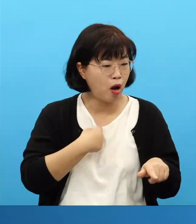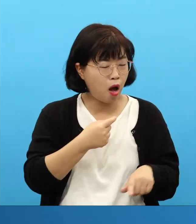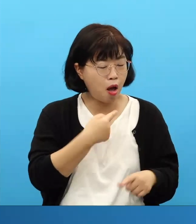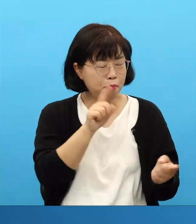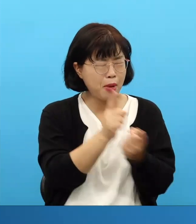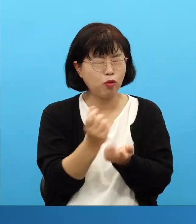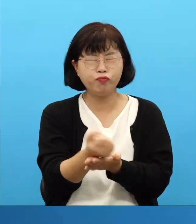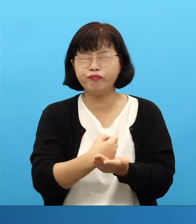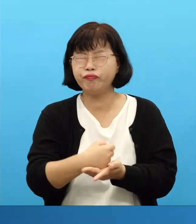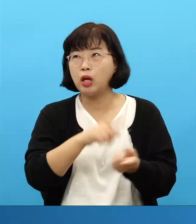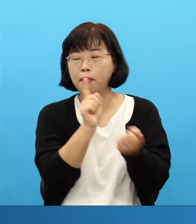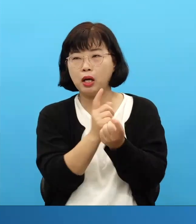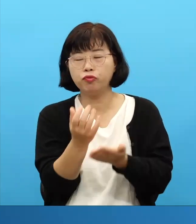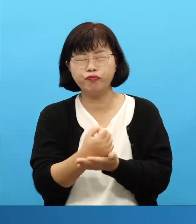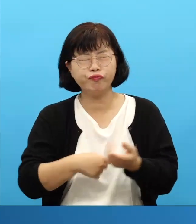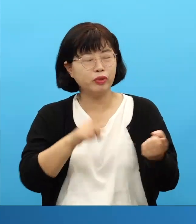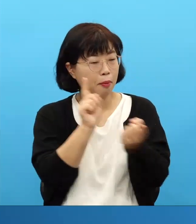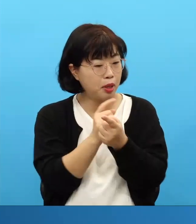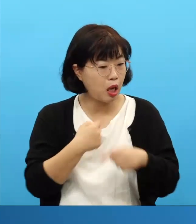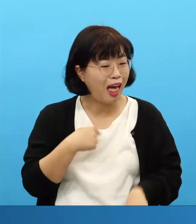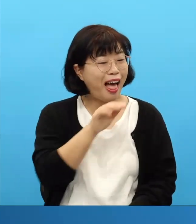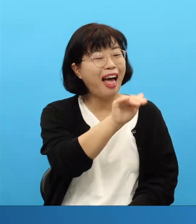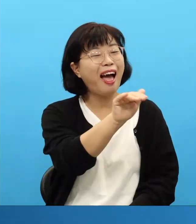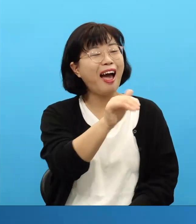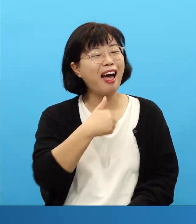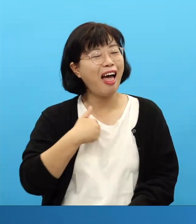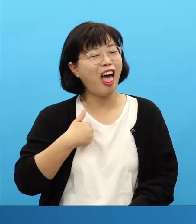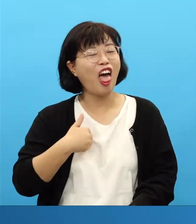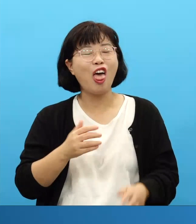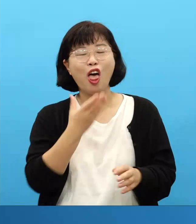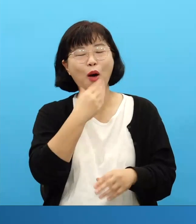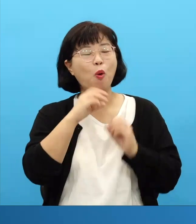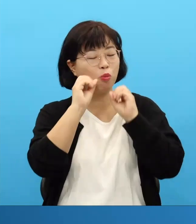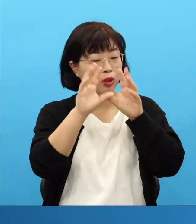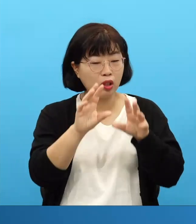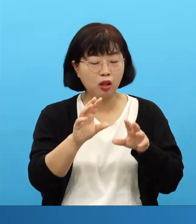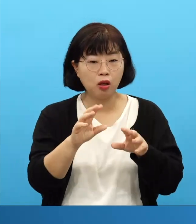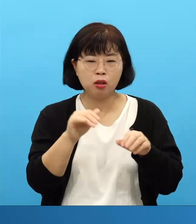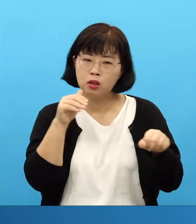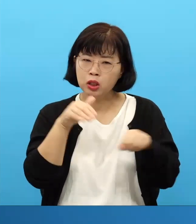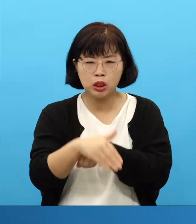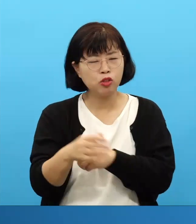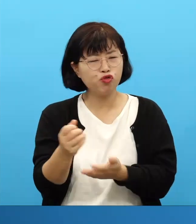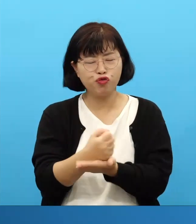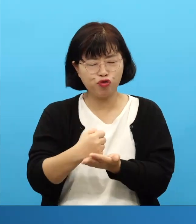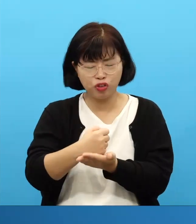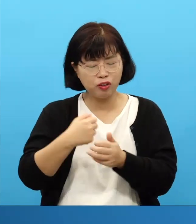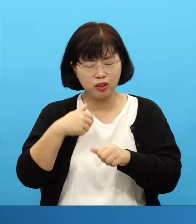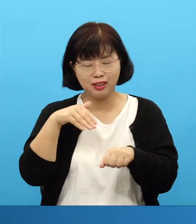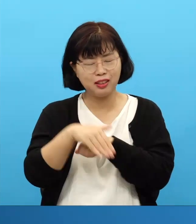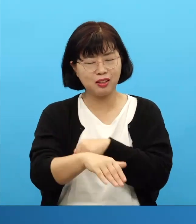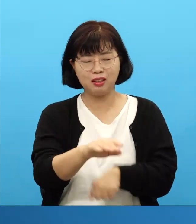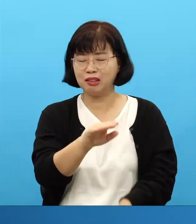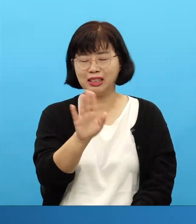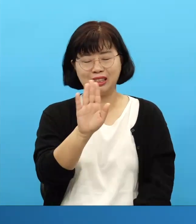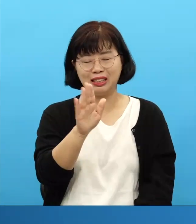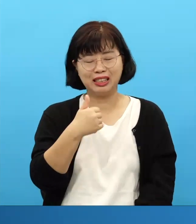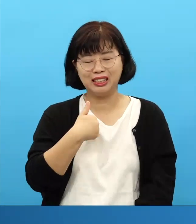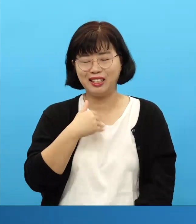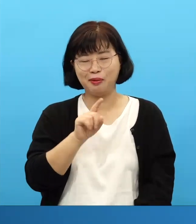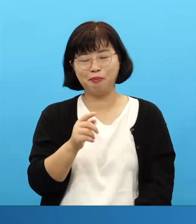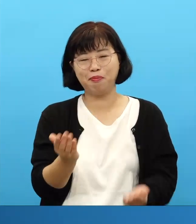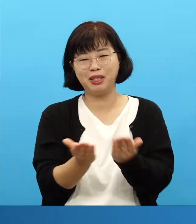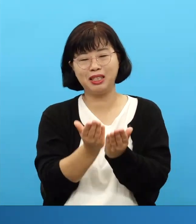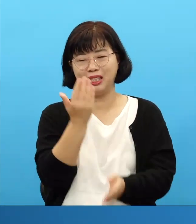뭐 성격상으로 그렇지만 확실해야 될 거 아니에요. Just personality-wise, I'm like that, but I have to be really sure in order to do something. 반드시 있기 때문에. But absolutely, it